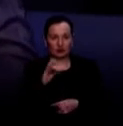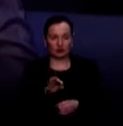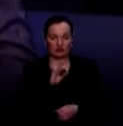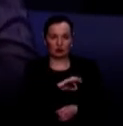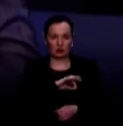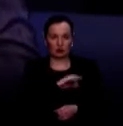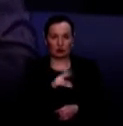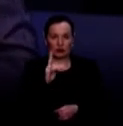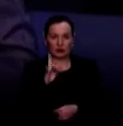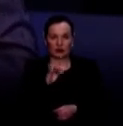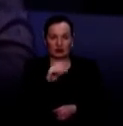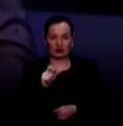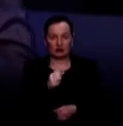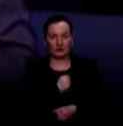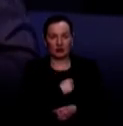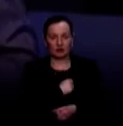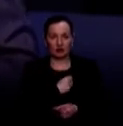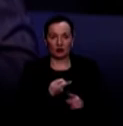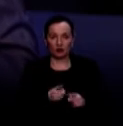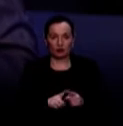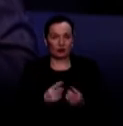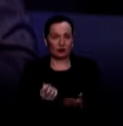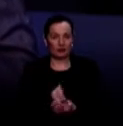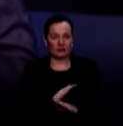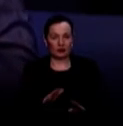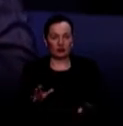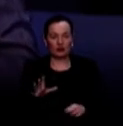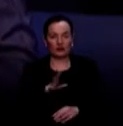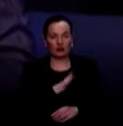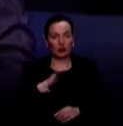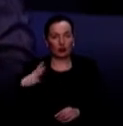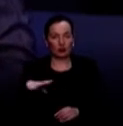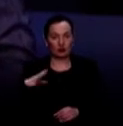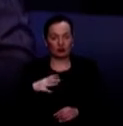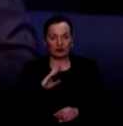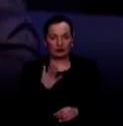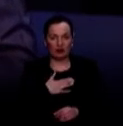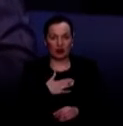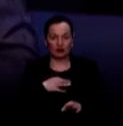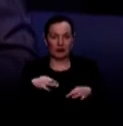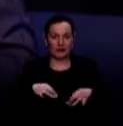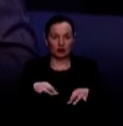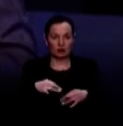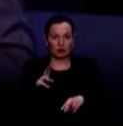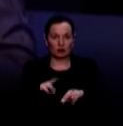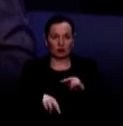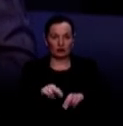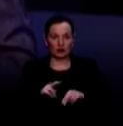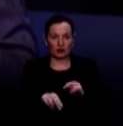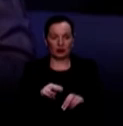не вийшло. Були очікування, я думаю, в наших машинобудівників, очікування